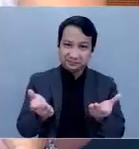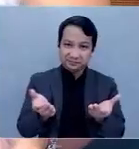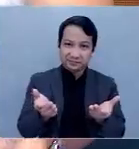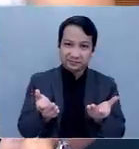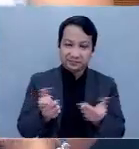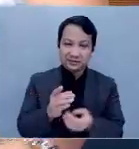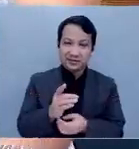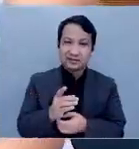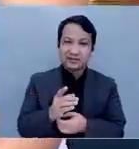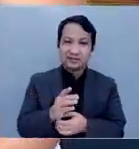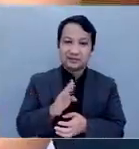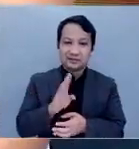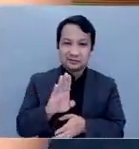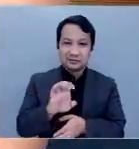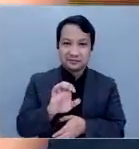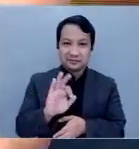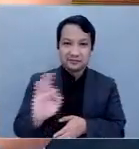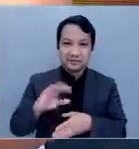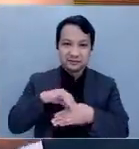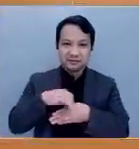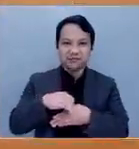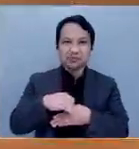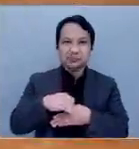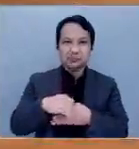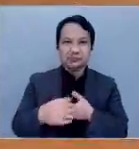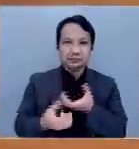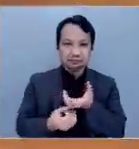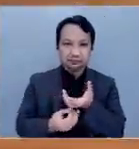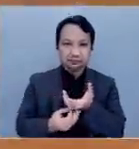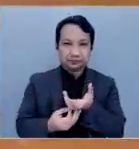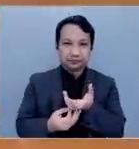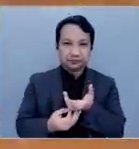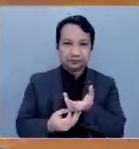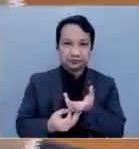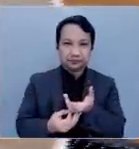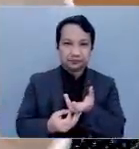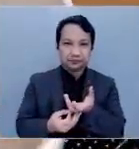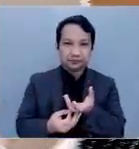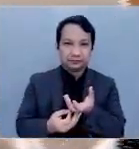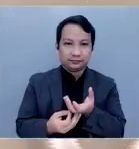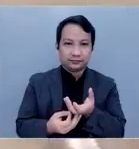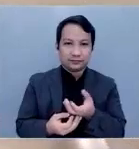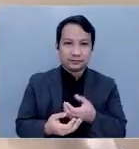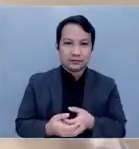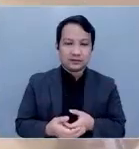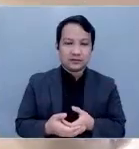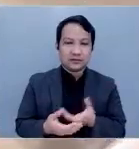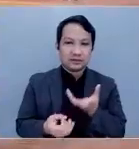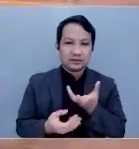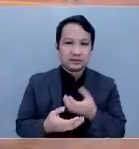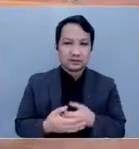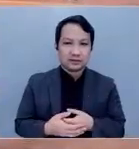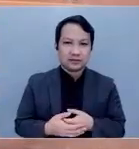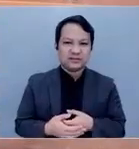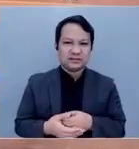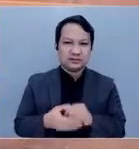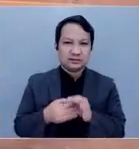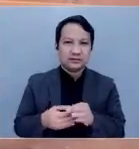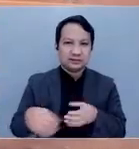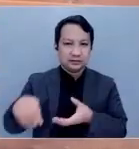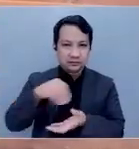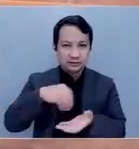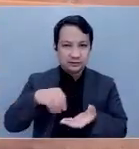meron tayong beef. So itong beef natin ay pinakuluan natin. Uh-huh. Pinakuluan natin itong beef natin at saka nilagay lang ng konting soy